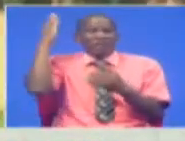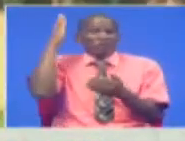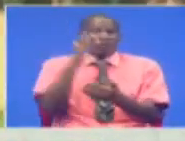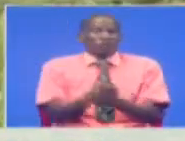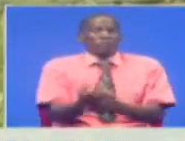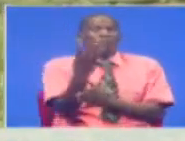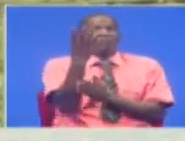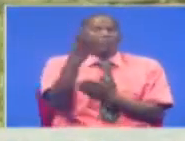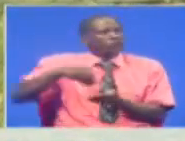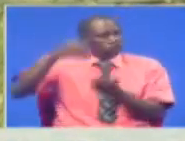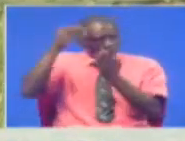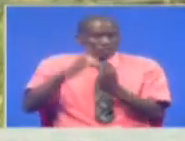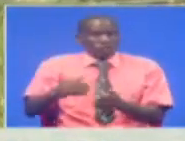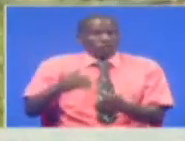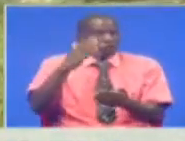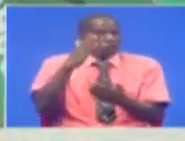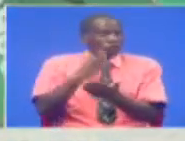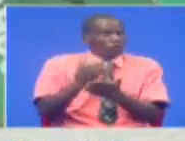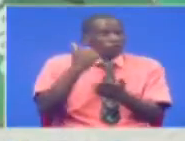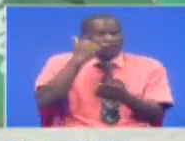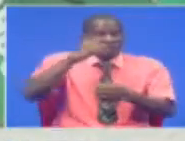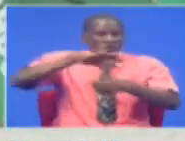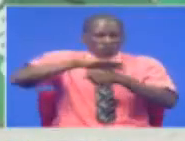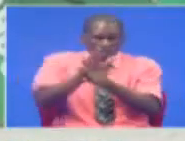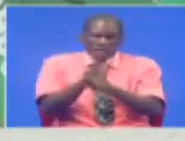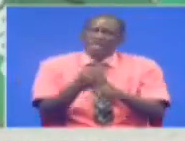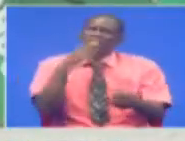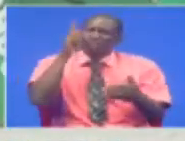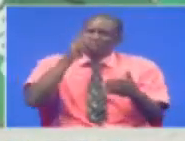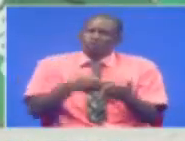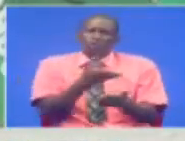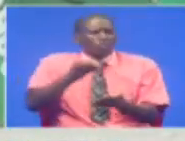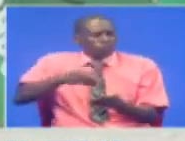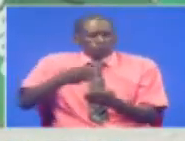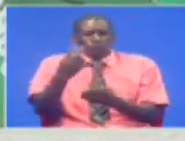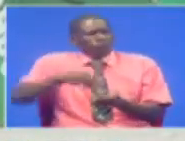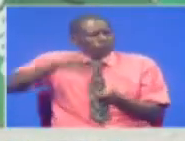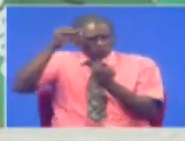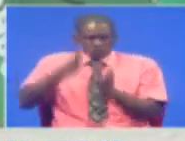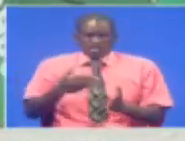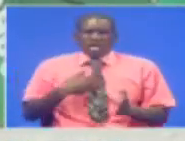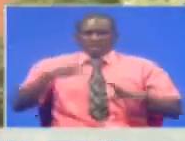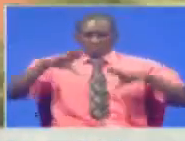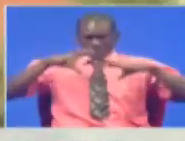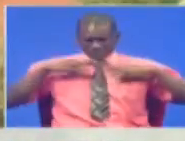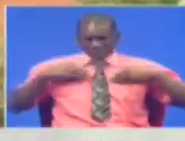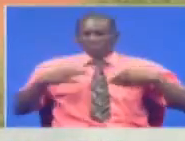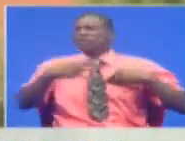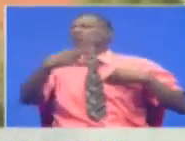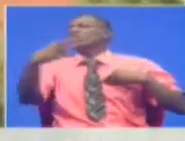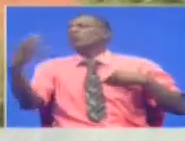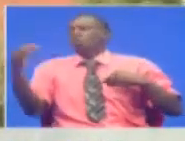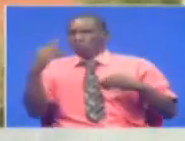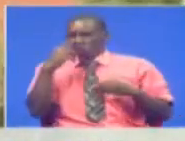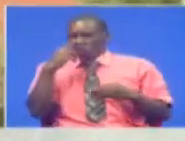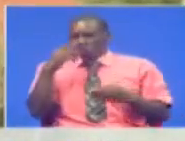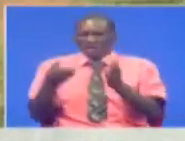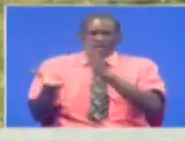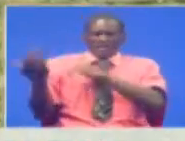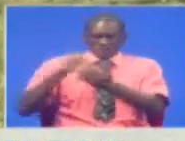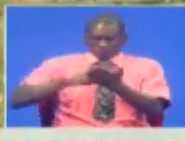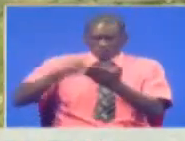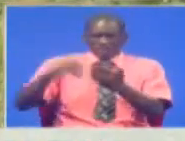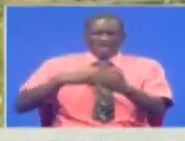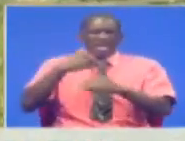wanne wamepatikana na virusi vya corona. Inasemekana kuwa wanafunzi wawili walikuwa wamekubaliwa kwenda nyumbani mwanzo wa wiki baada ya kuugua